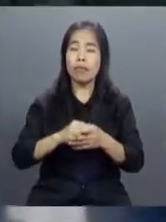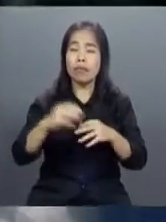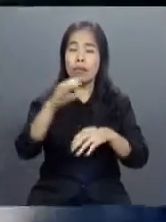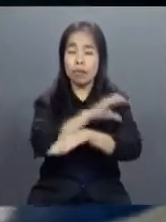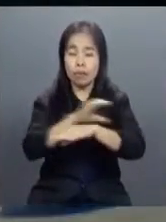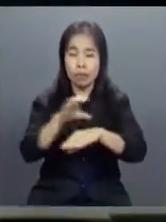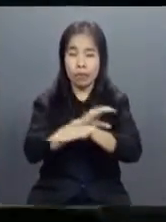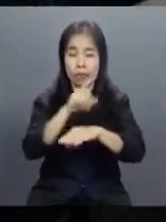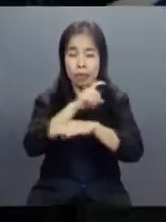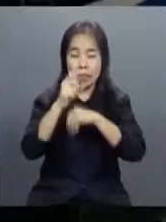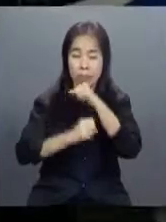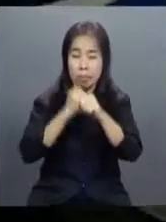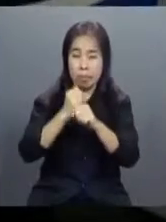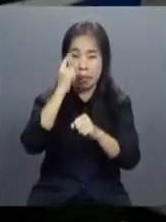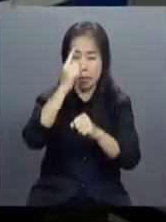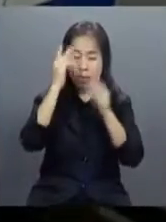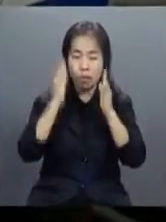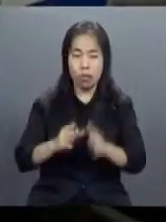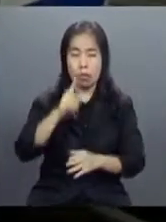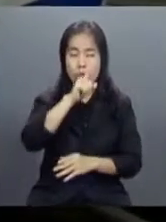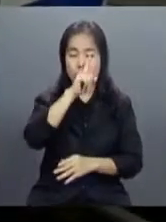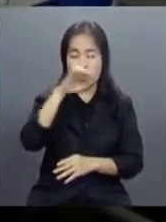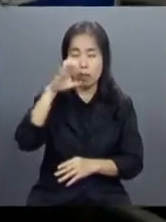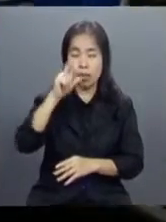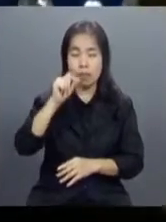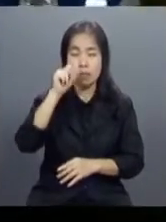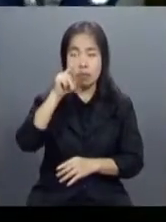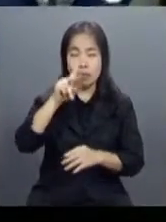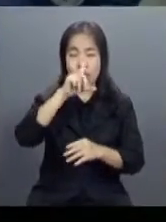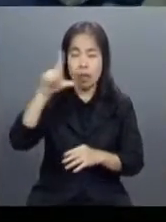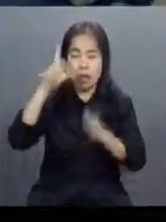ใช้บริการปีละ 22ล้านคนเฉลี่ยวันละ 60,000คน